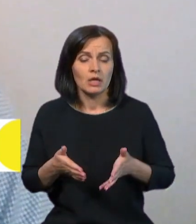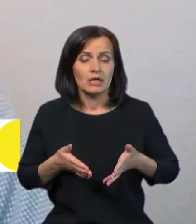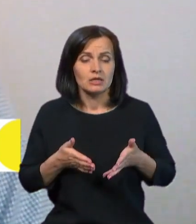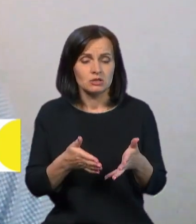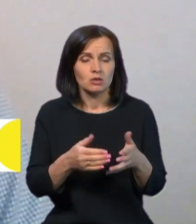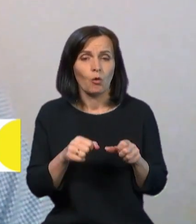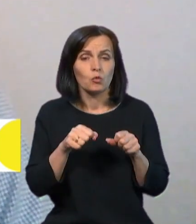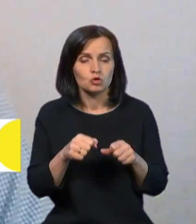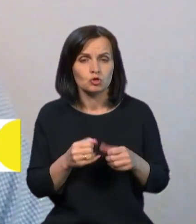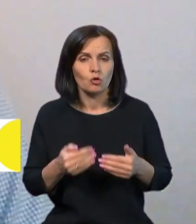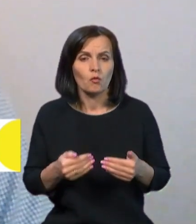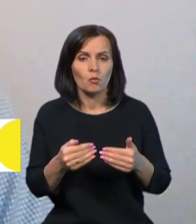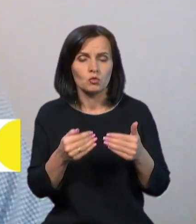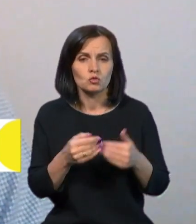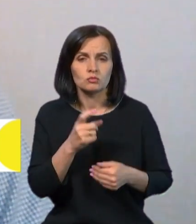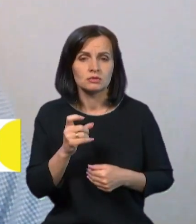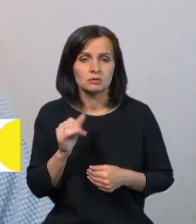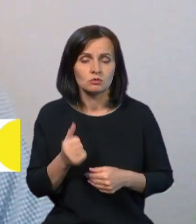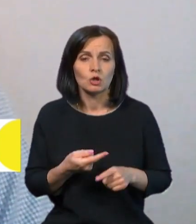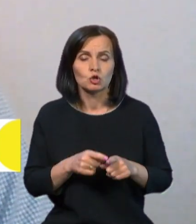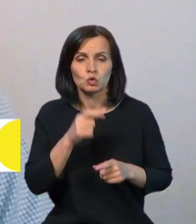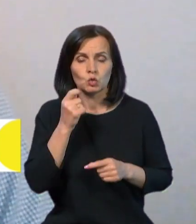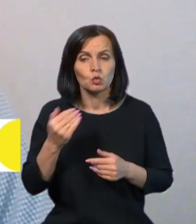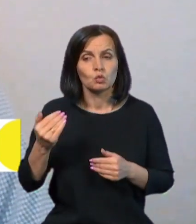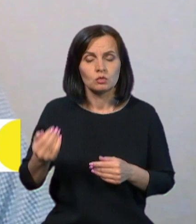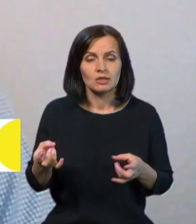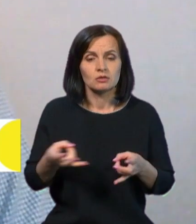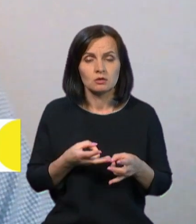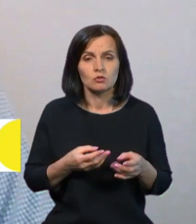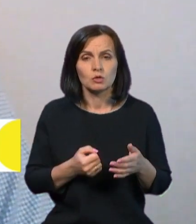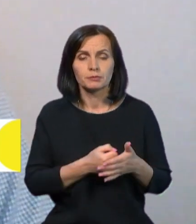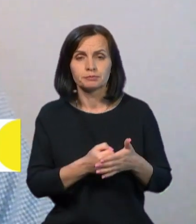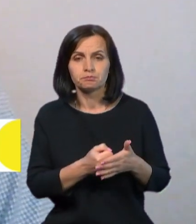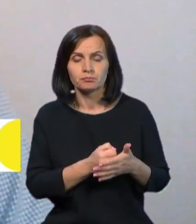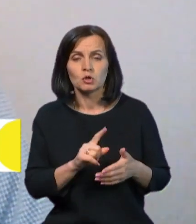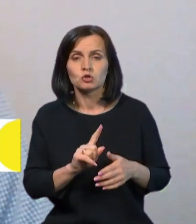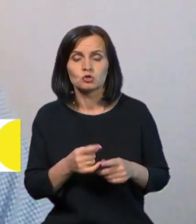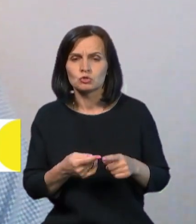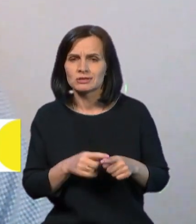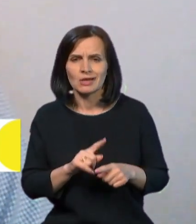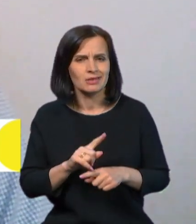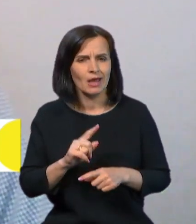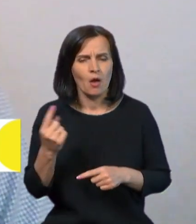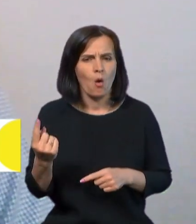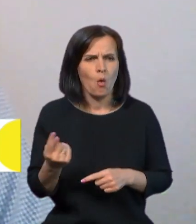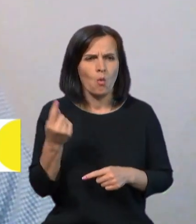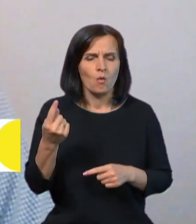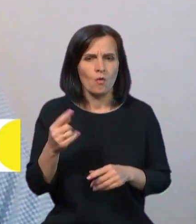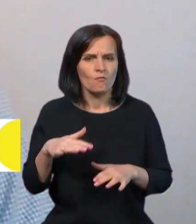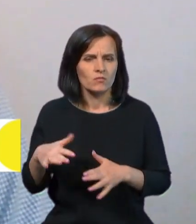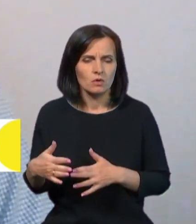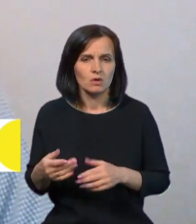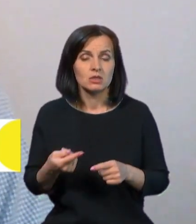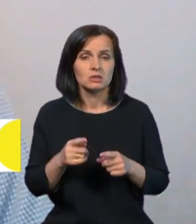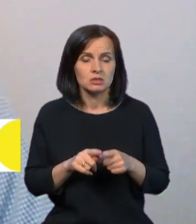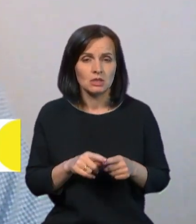Збройних сил України. Тому українській стороні варто наполягати на тому, що це не поодинокий випадок, а